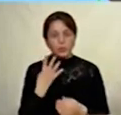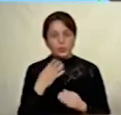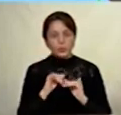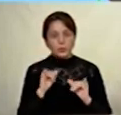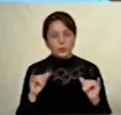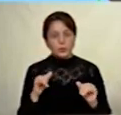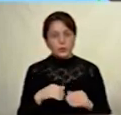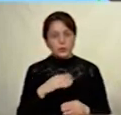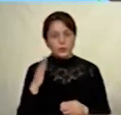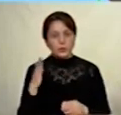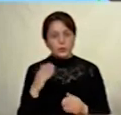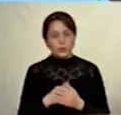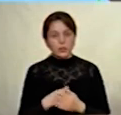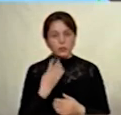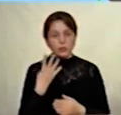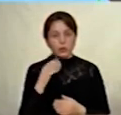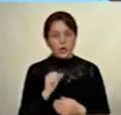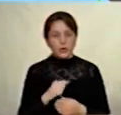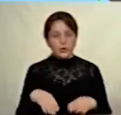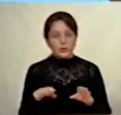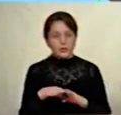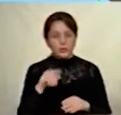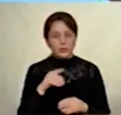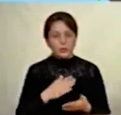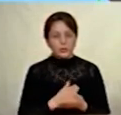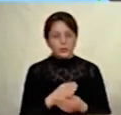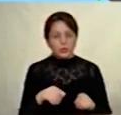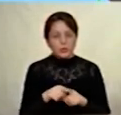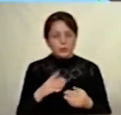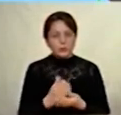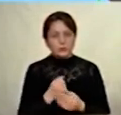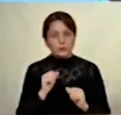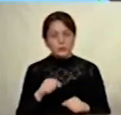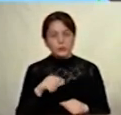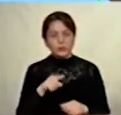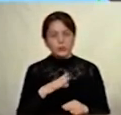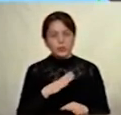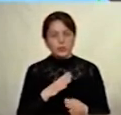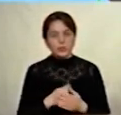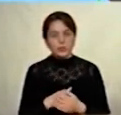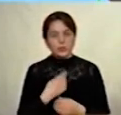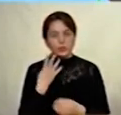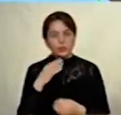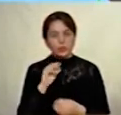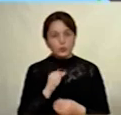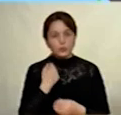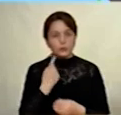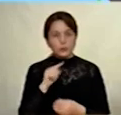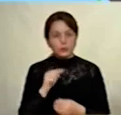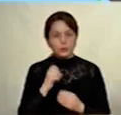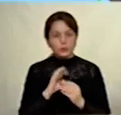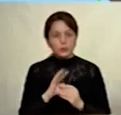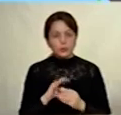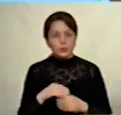ko'paytiruv tomoniga, ya'ni 4 a ga teng. Bu usulda ham topishimiz mumkin. Shunday ekan, 4 ta 1.14